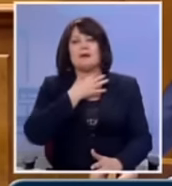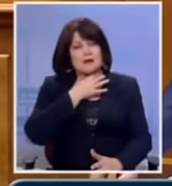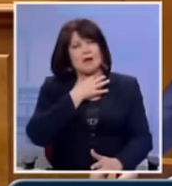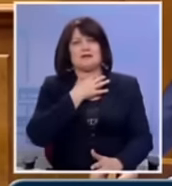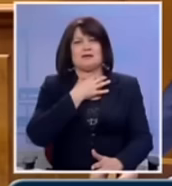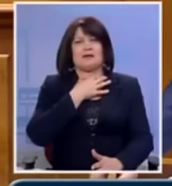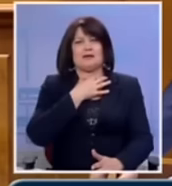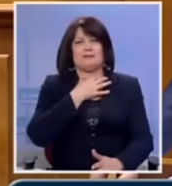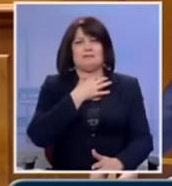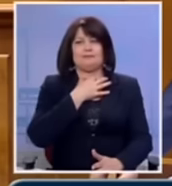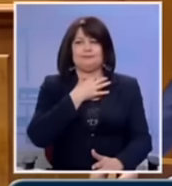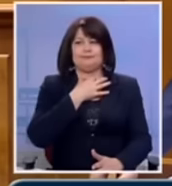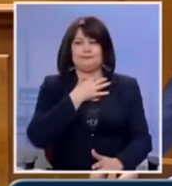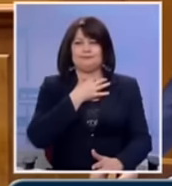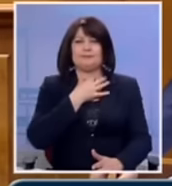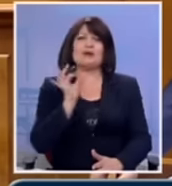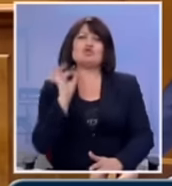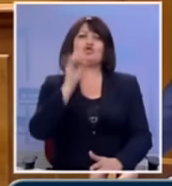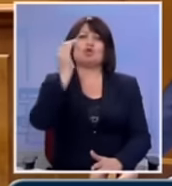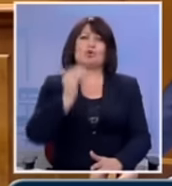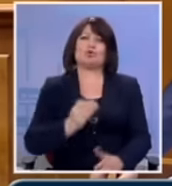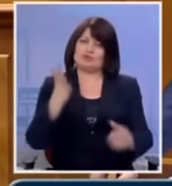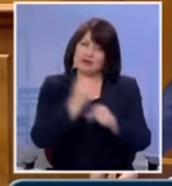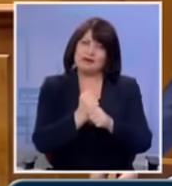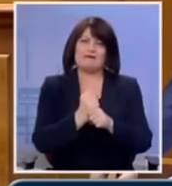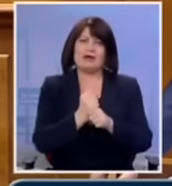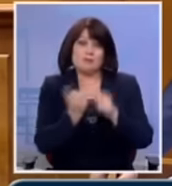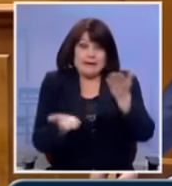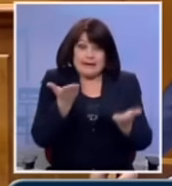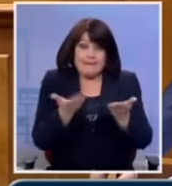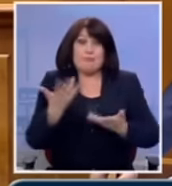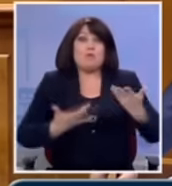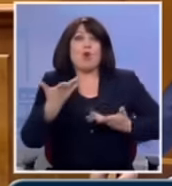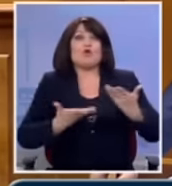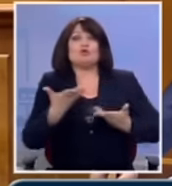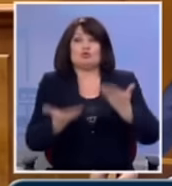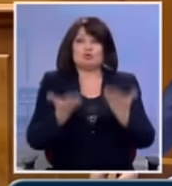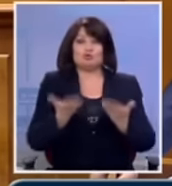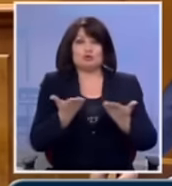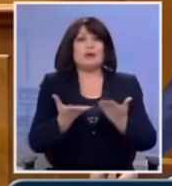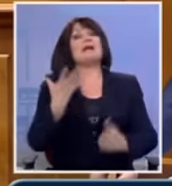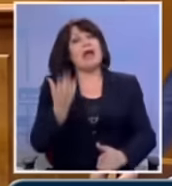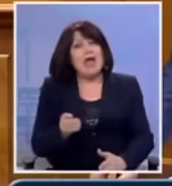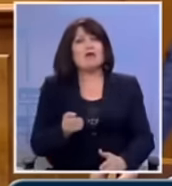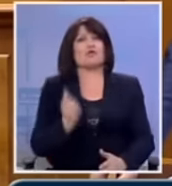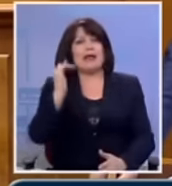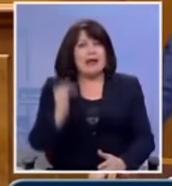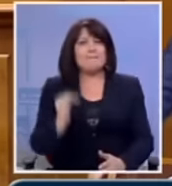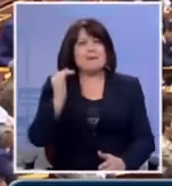χρειάζεται να πιάσουμε στόχους, να ισοσκελίσουμε προϋπολογισμούς, να έχουμε αυτά τα